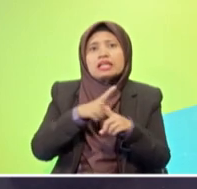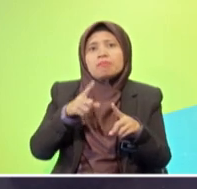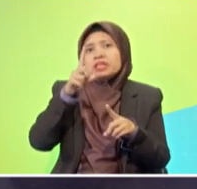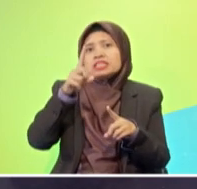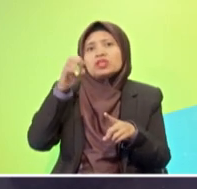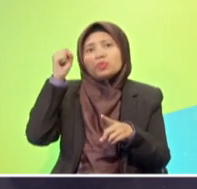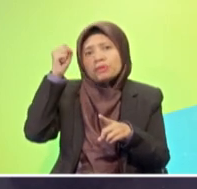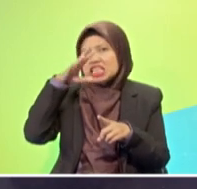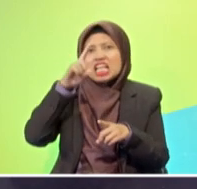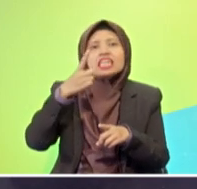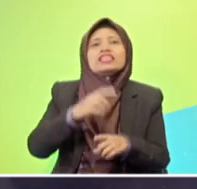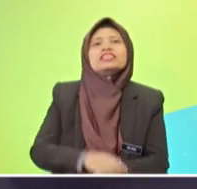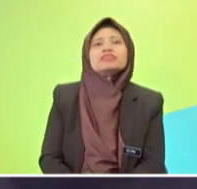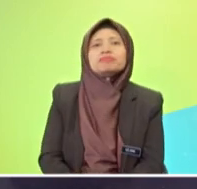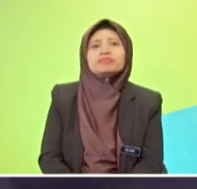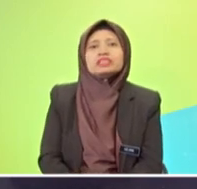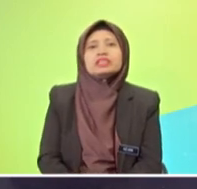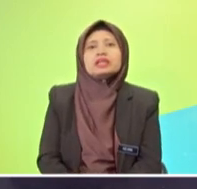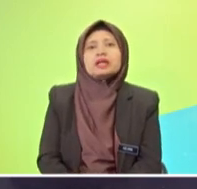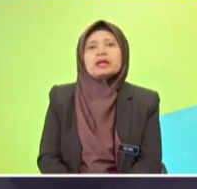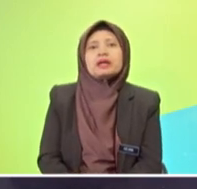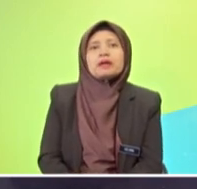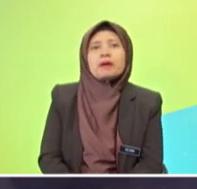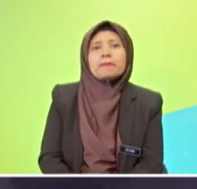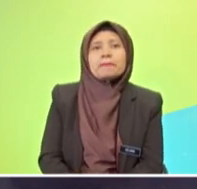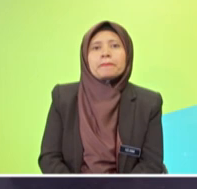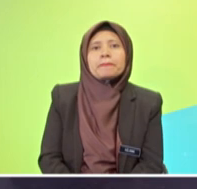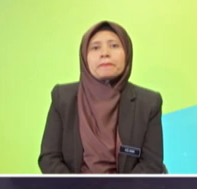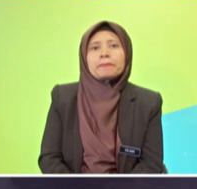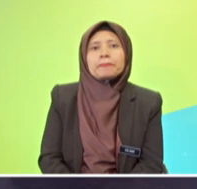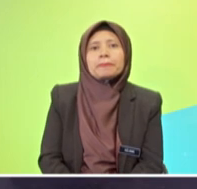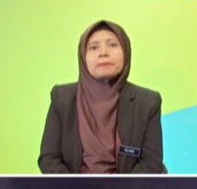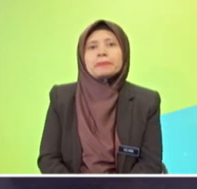Irfan kita bagi